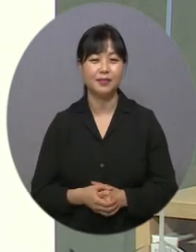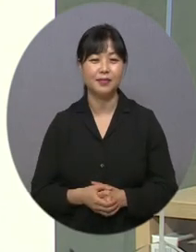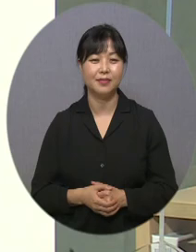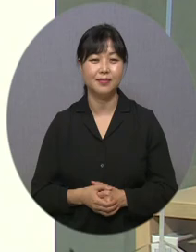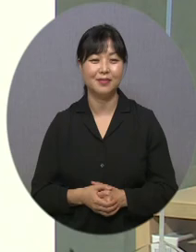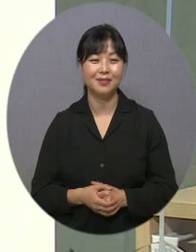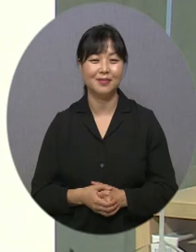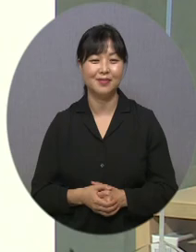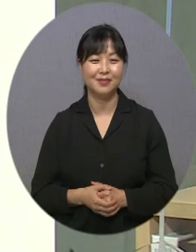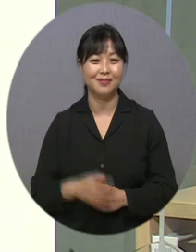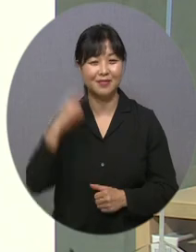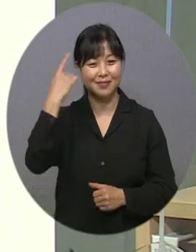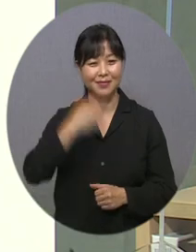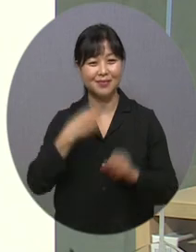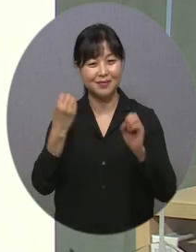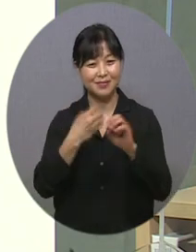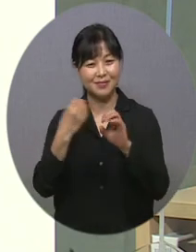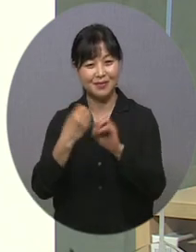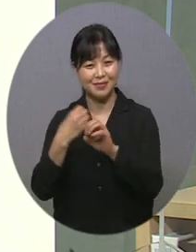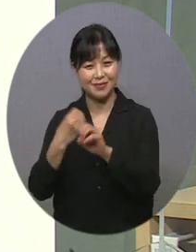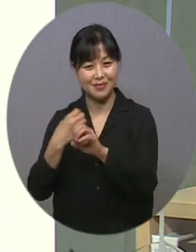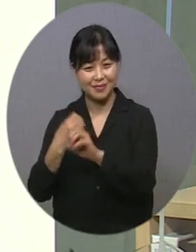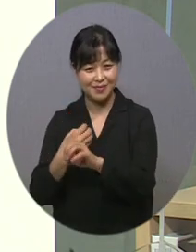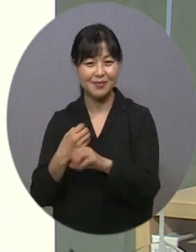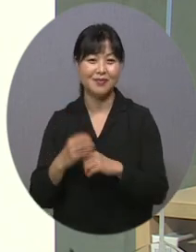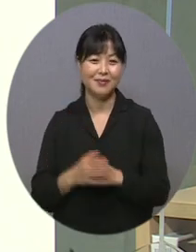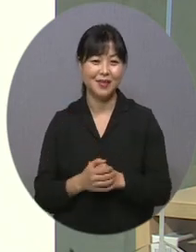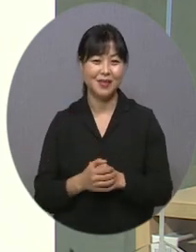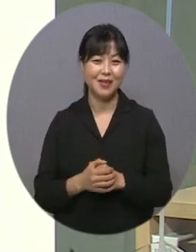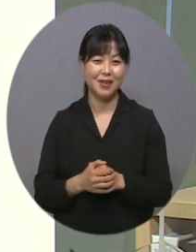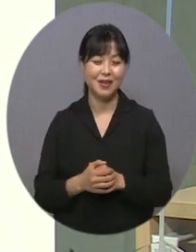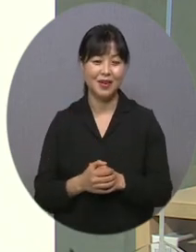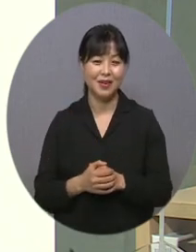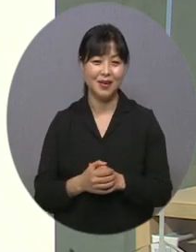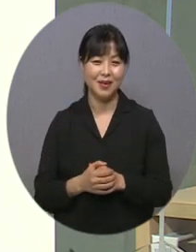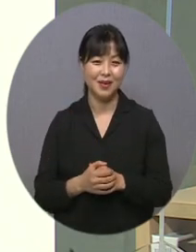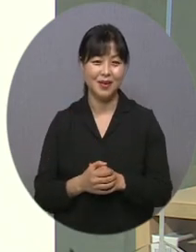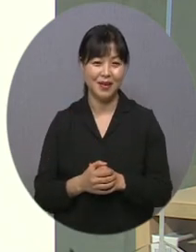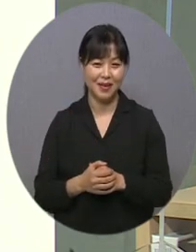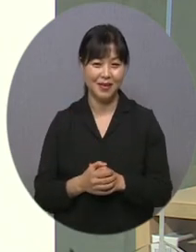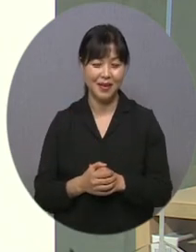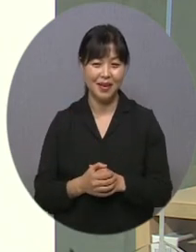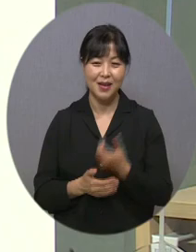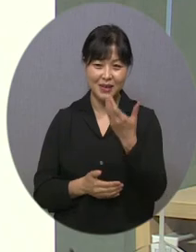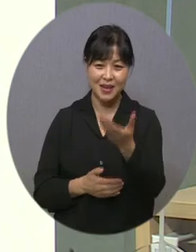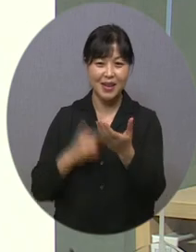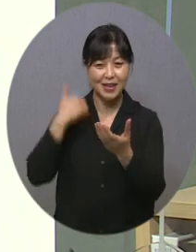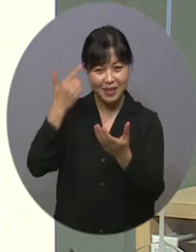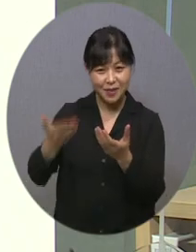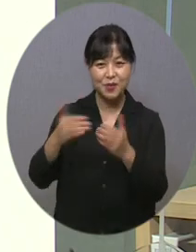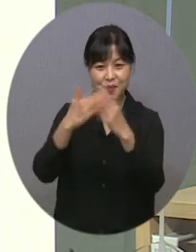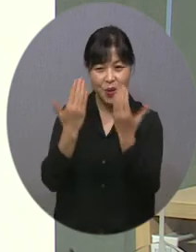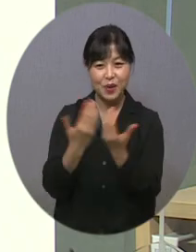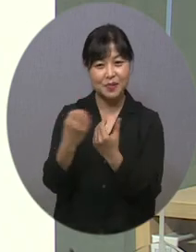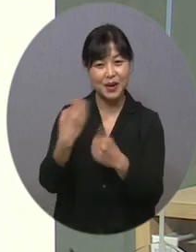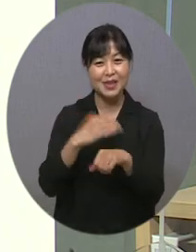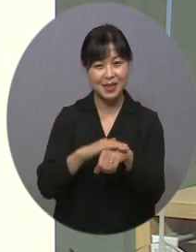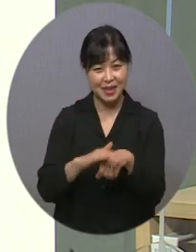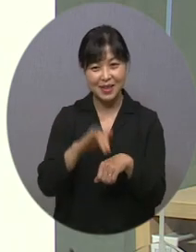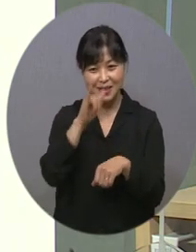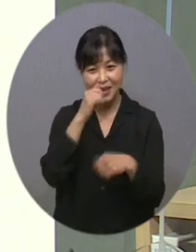반답식으로 대답을 해주셔서 예. 그냥 제가 질문할 걸 다 질문한 것 같아요. 예, 예. 그